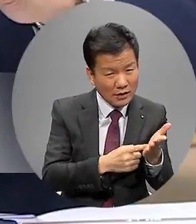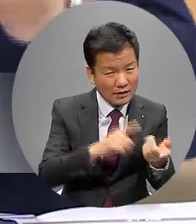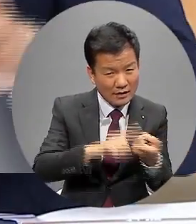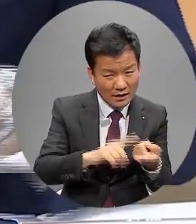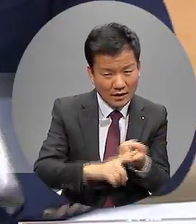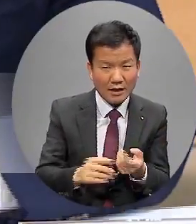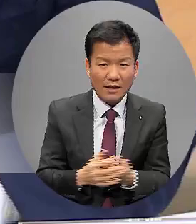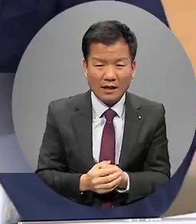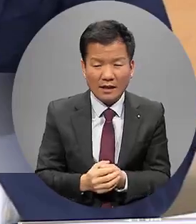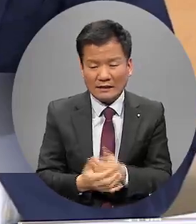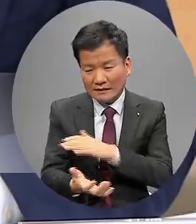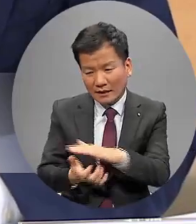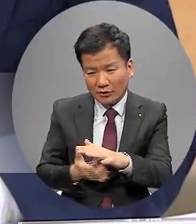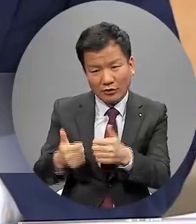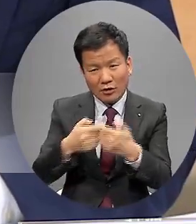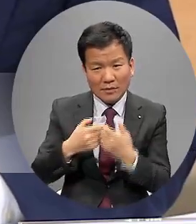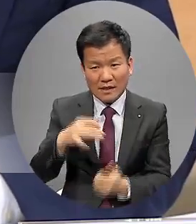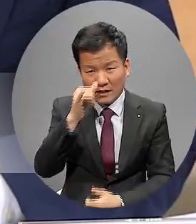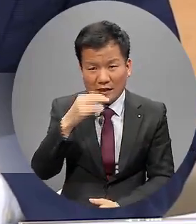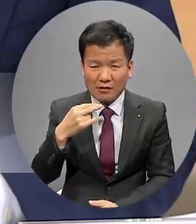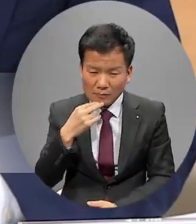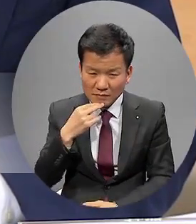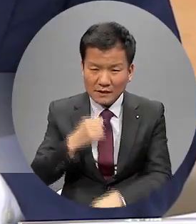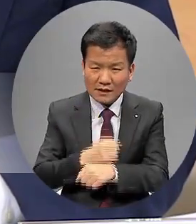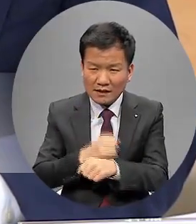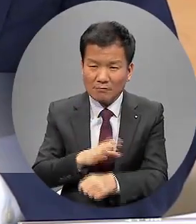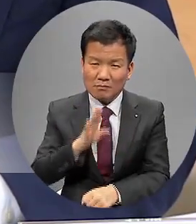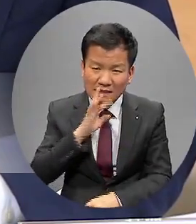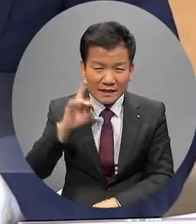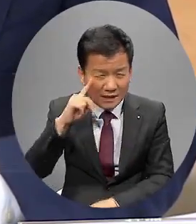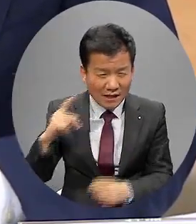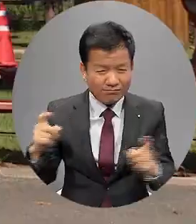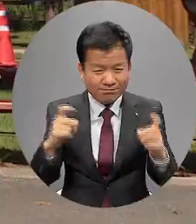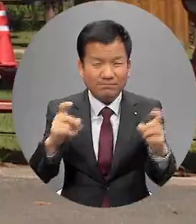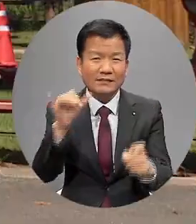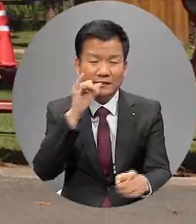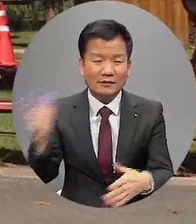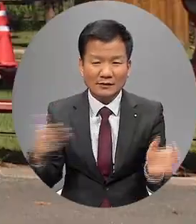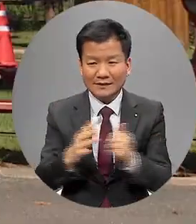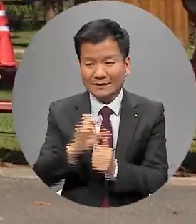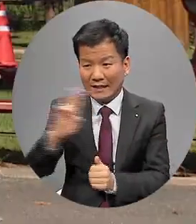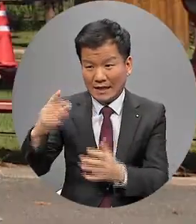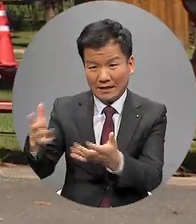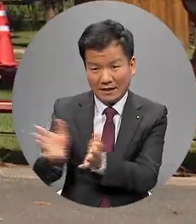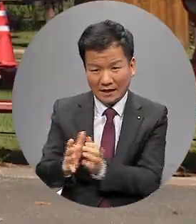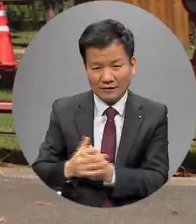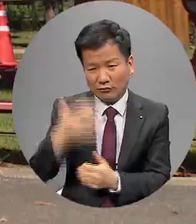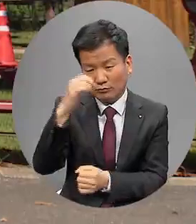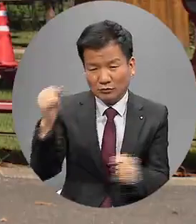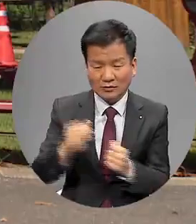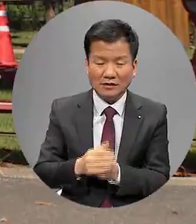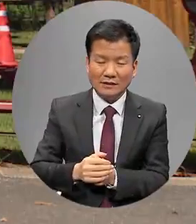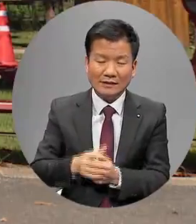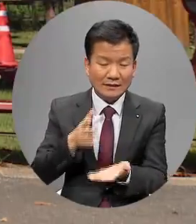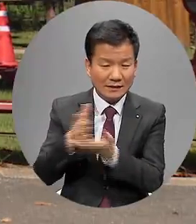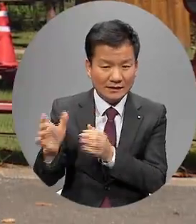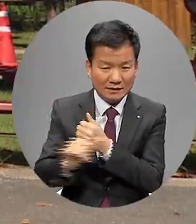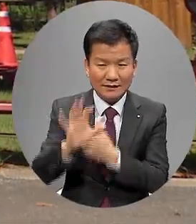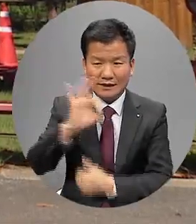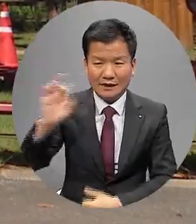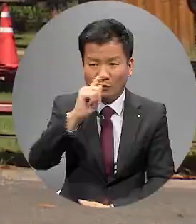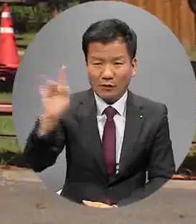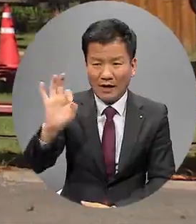두고 사전 혐의가 있 한 진실공방이 벌어지고 있고 야당에선 충북 유일의 소관 상임 위원인